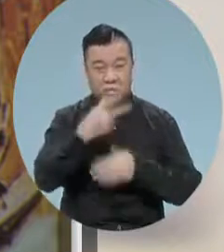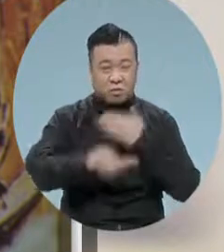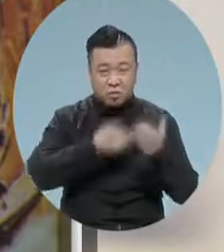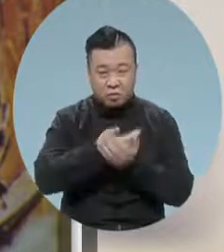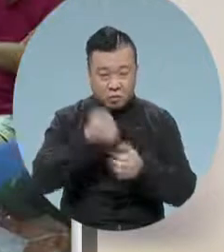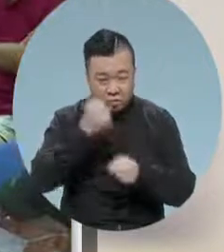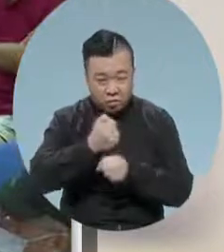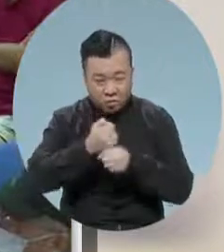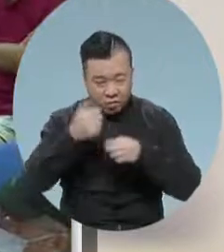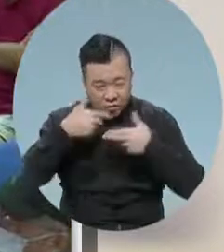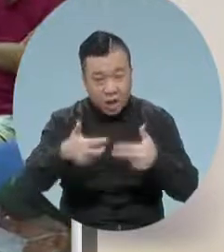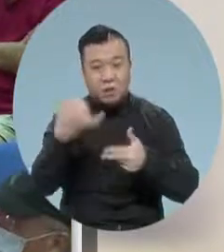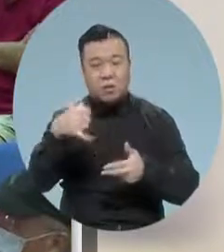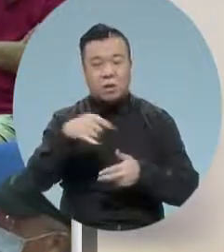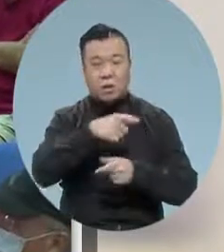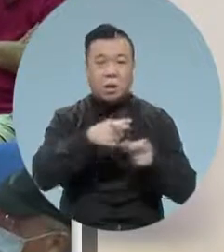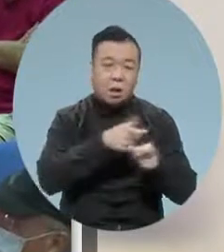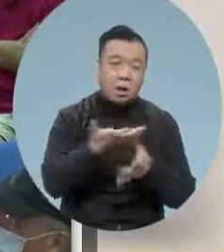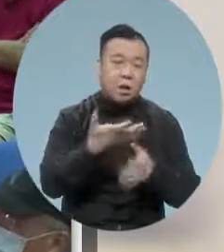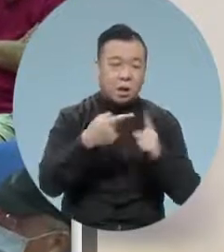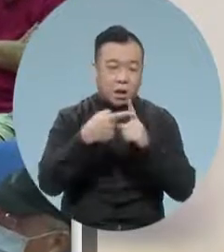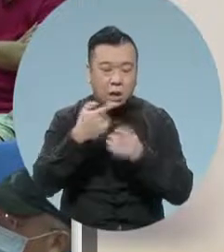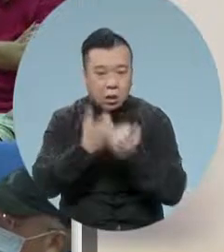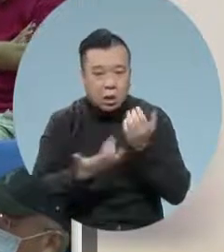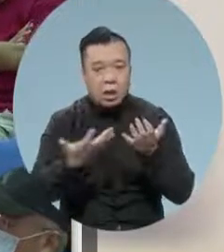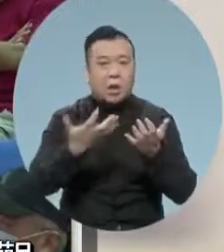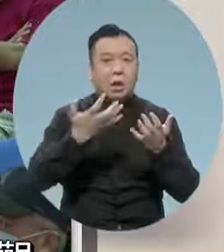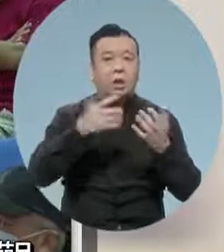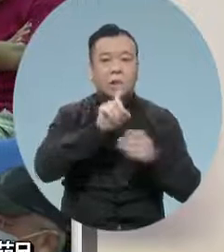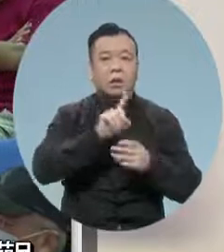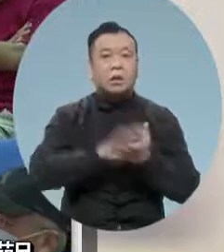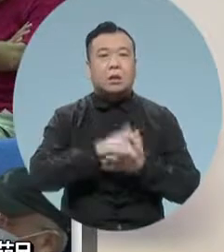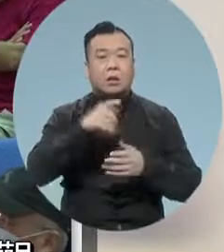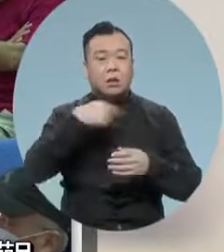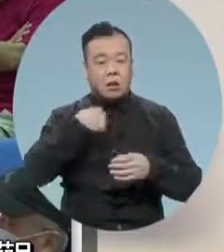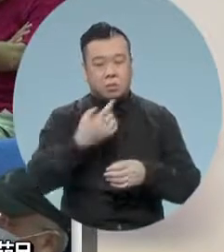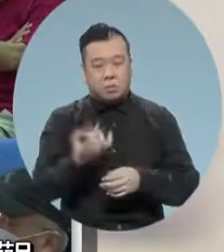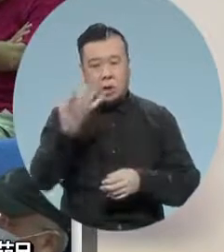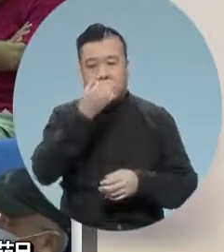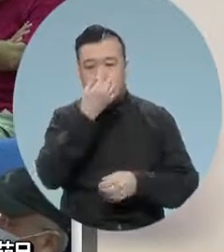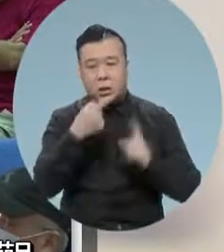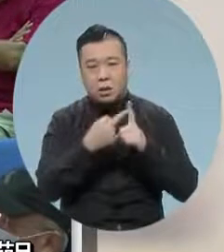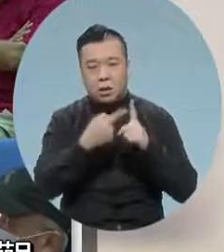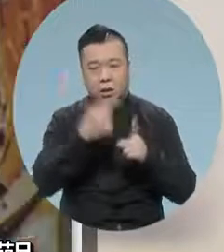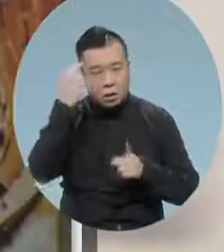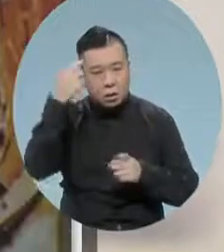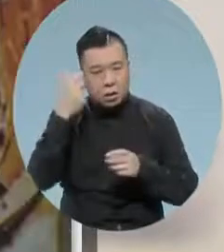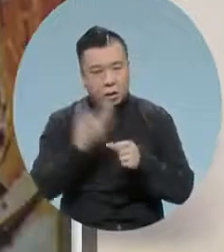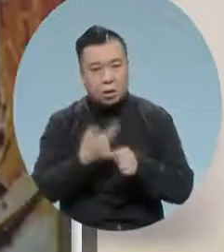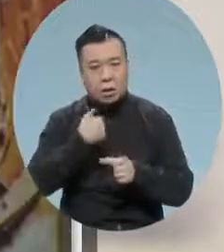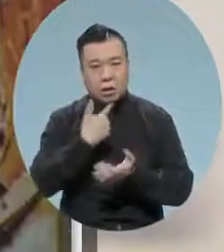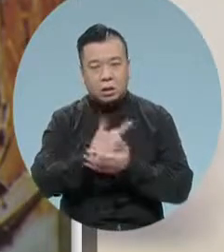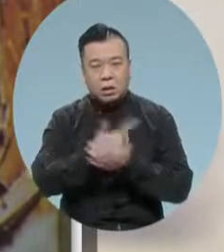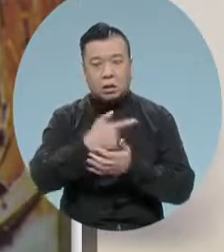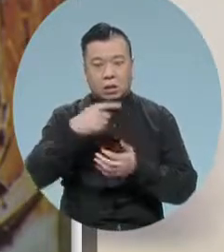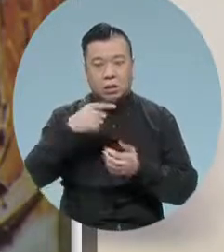重新出發，無論喺經濟上、民生上。不過我希望咧，作為一個土生土長香港仔嘅價值觀咧，適當